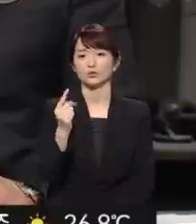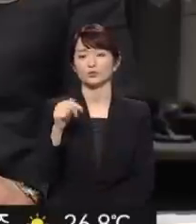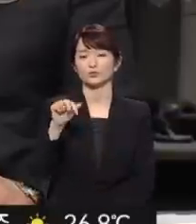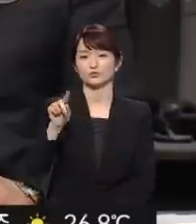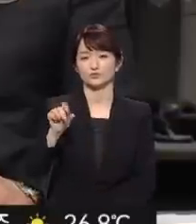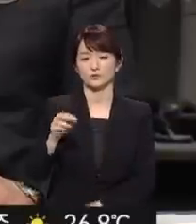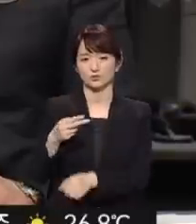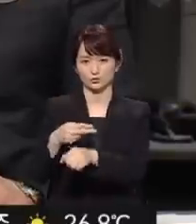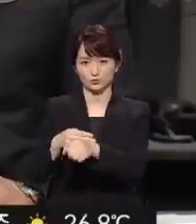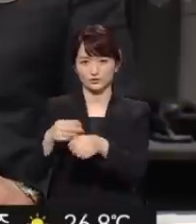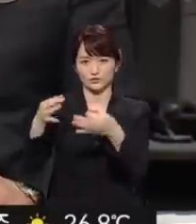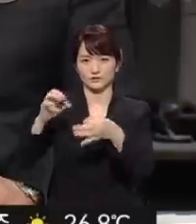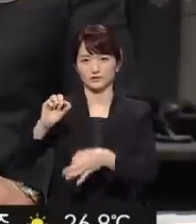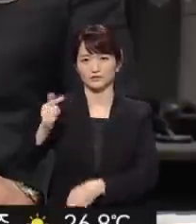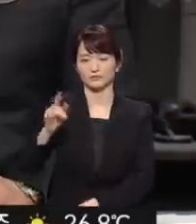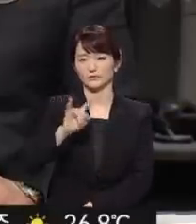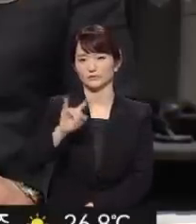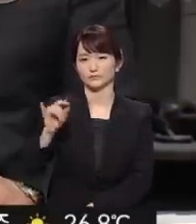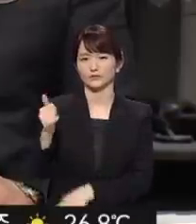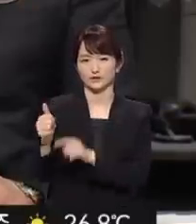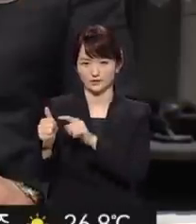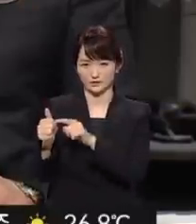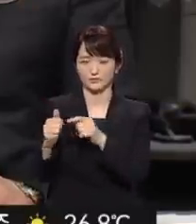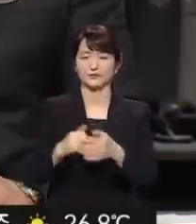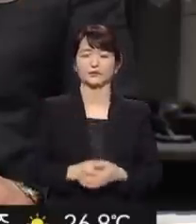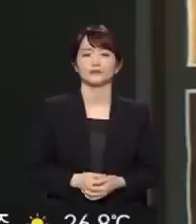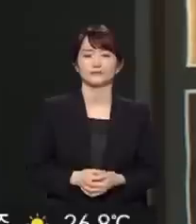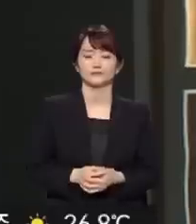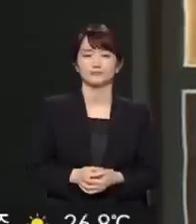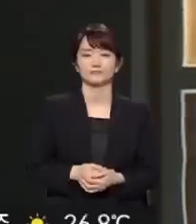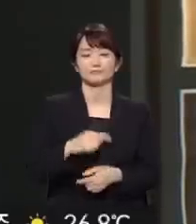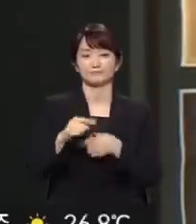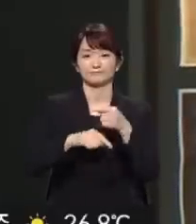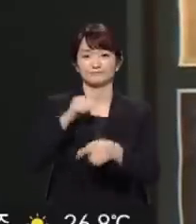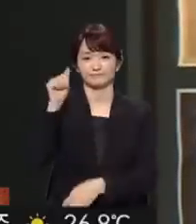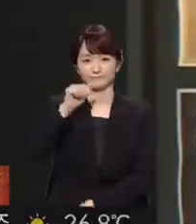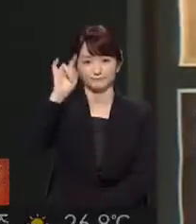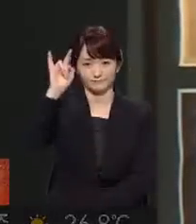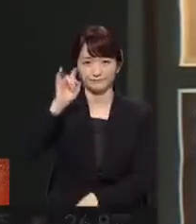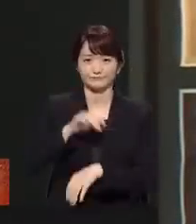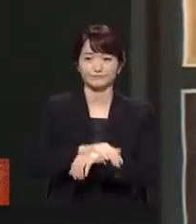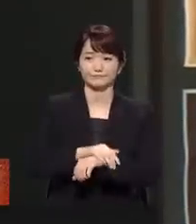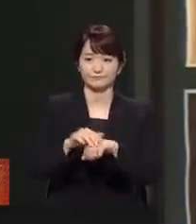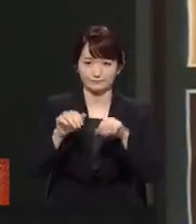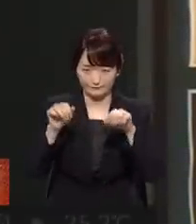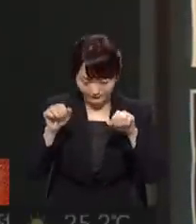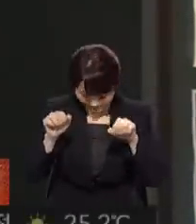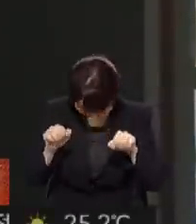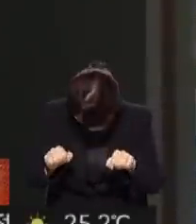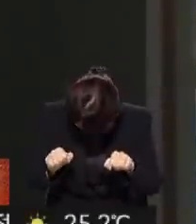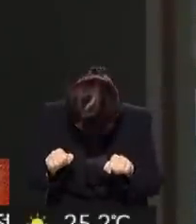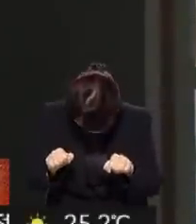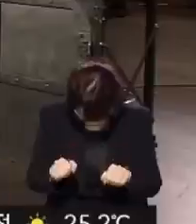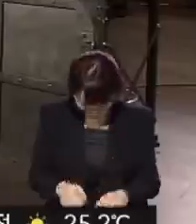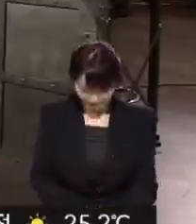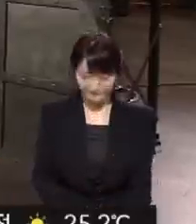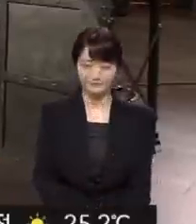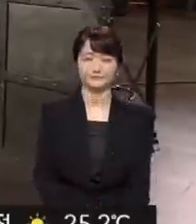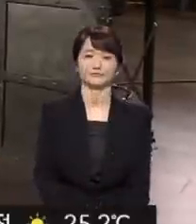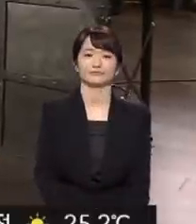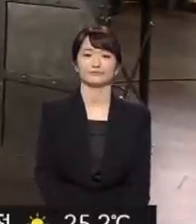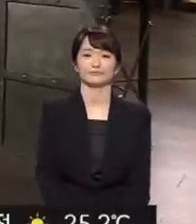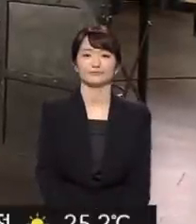오윤성 순천향대 교수, 김은배 전 서울청 팀장, 그리고 예, 박준혜 수호 선생님 나오셨습니다. 안녕하세요.